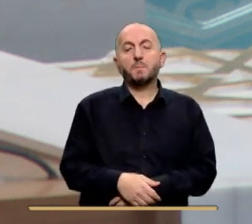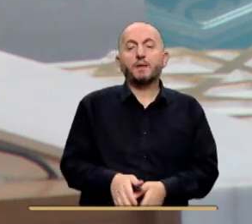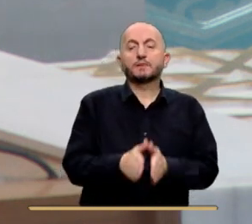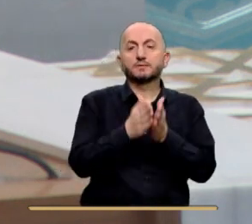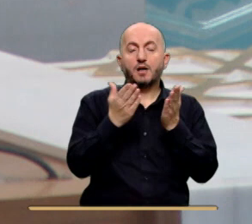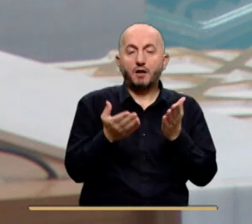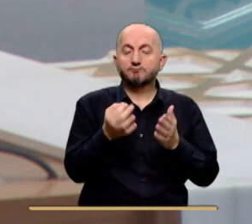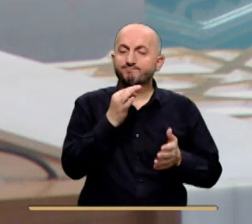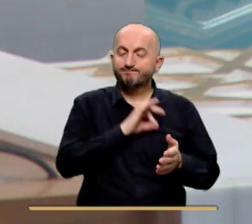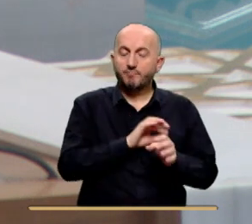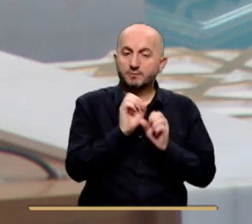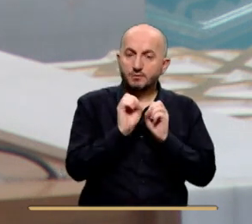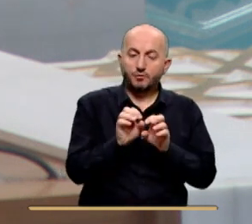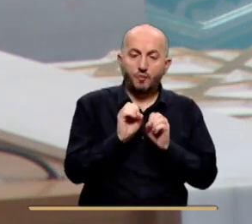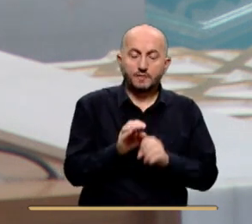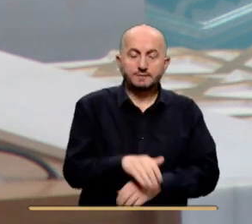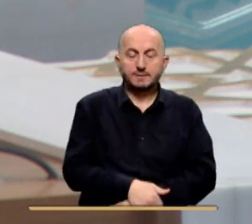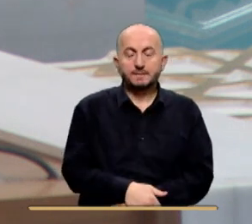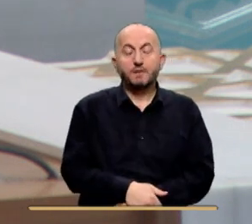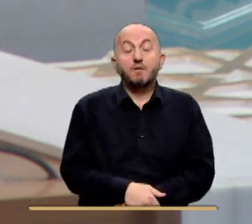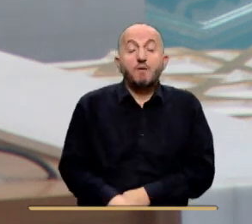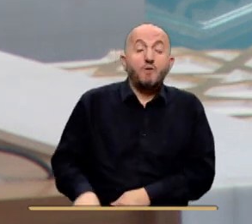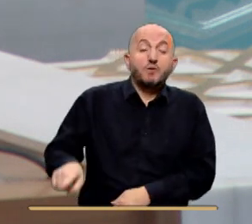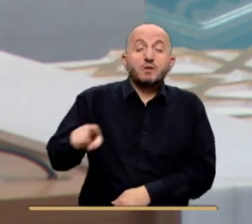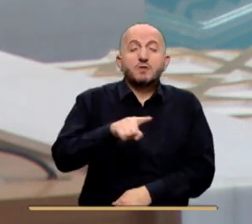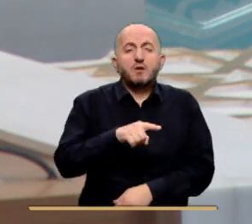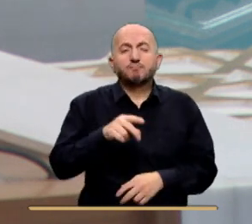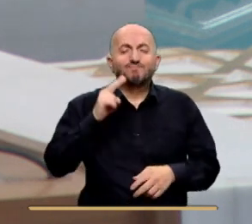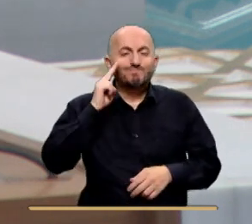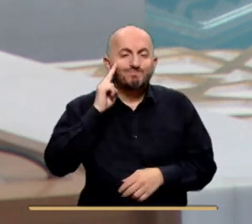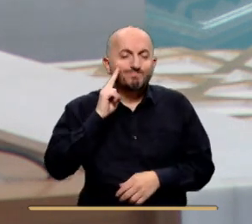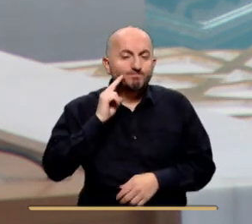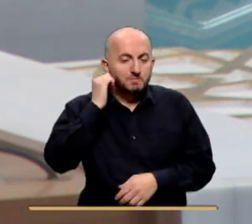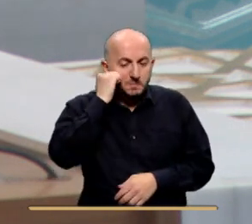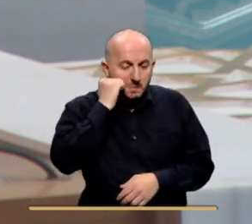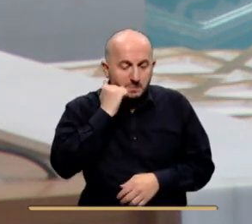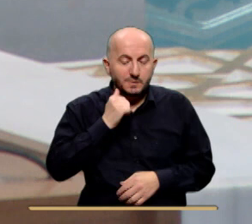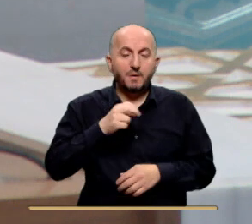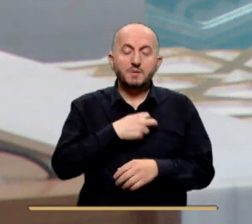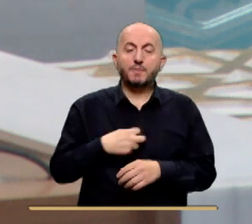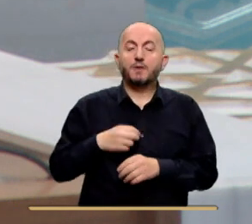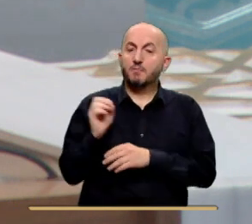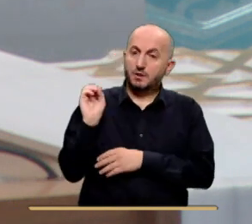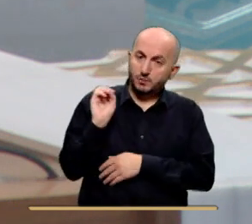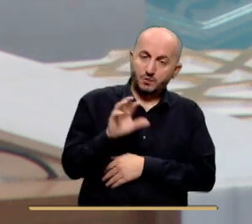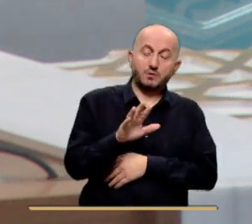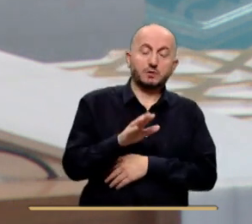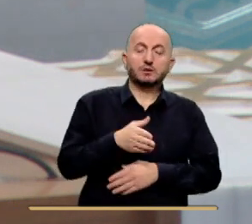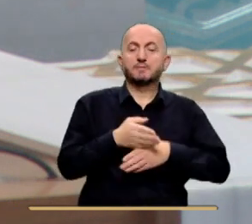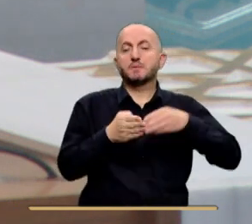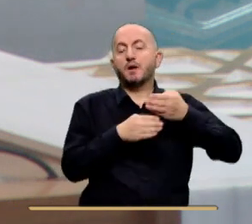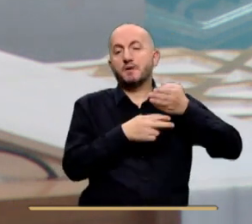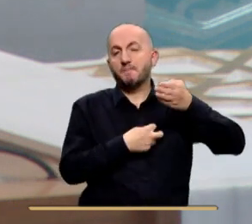kitabı ve hikmeti öğreten ve onları arındıran bir Resul gönder. Tabi bu Hazreti